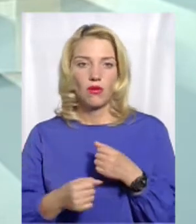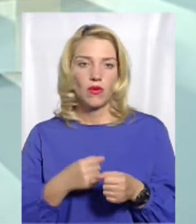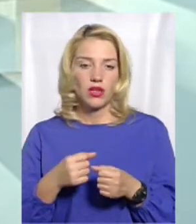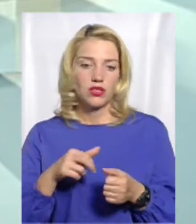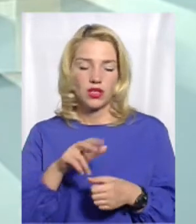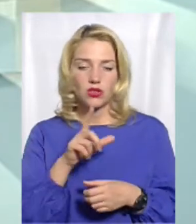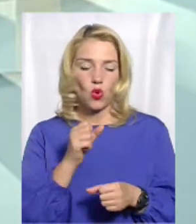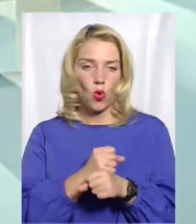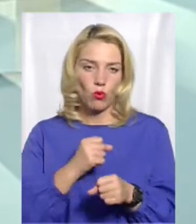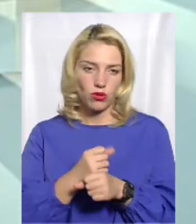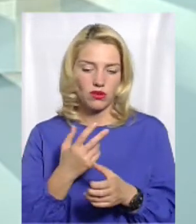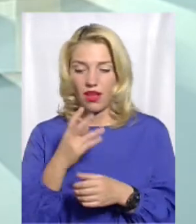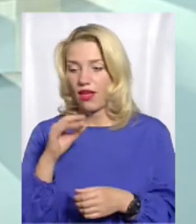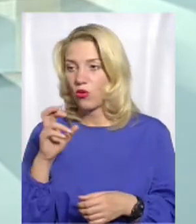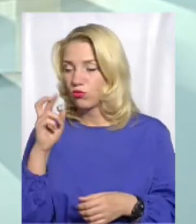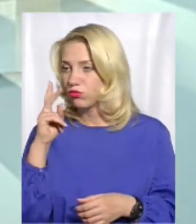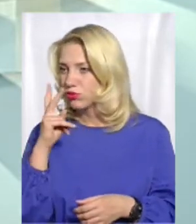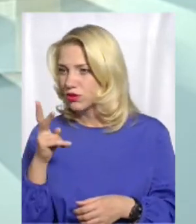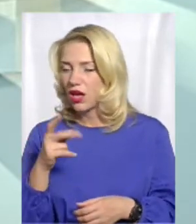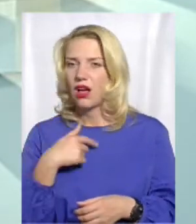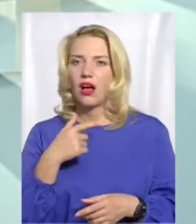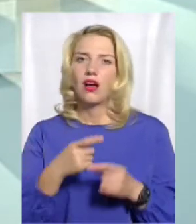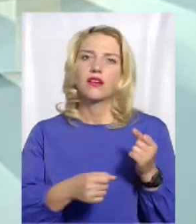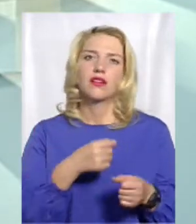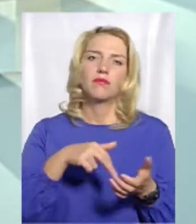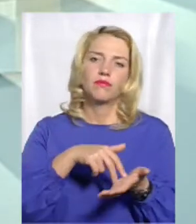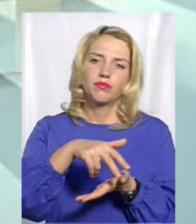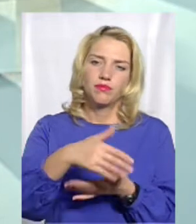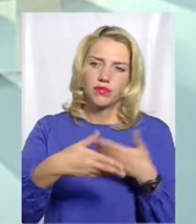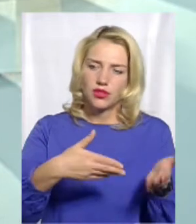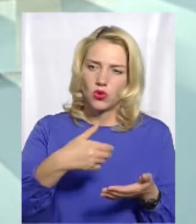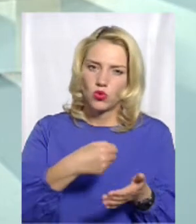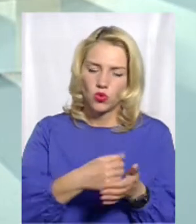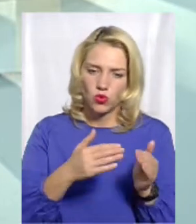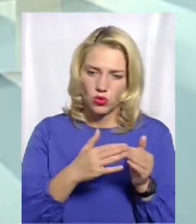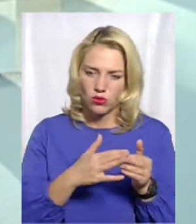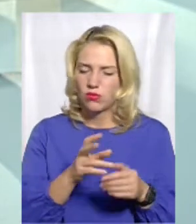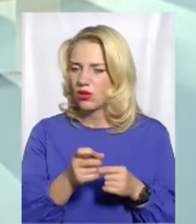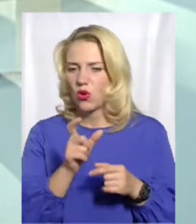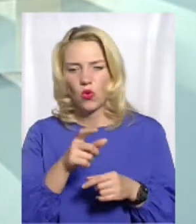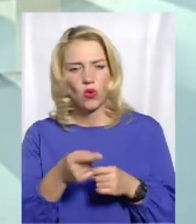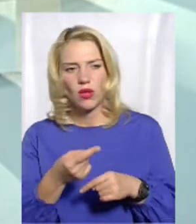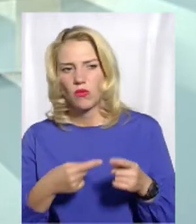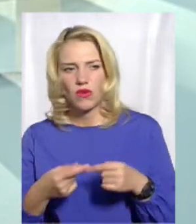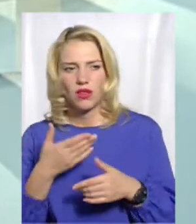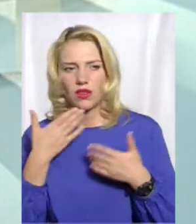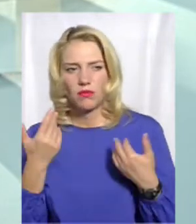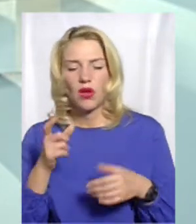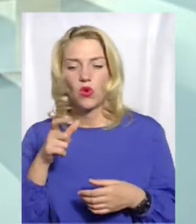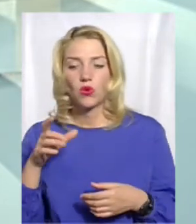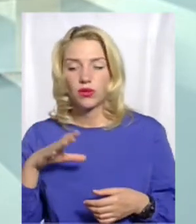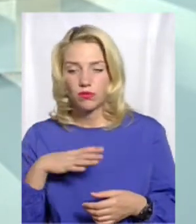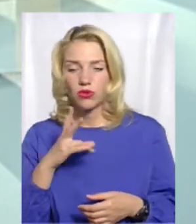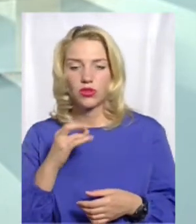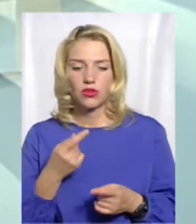повернулась звідкись, побачила екобус, але ще додому йти далекувато, то вже вони не повертаються. Люди були спочатку, але по